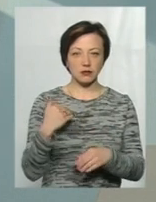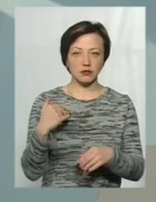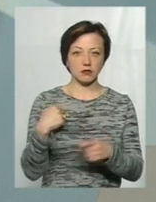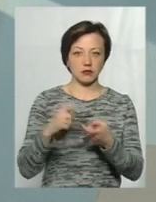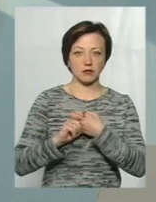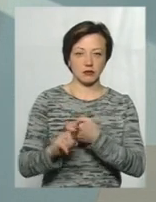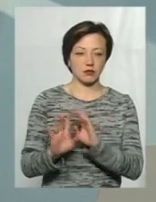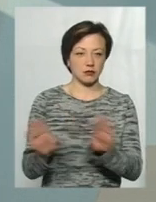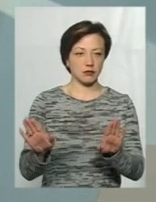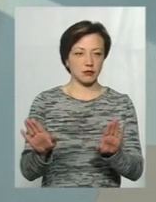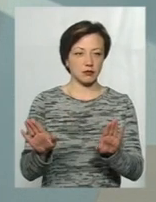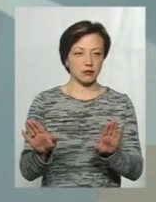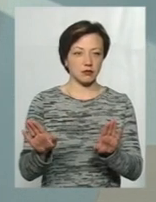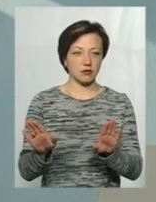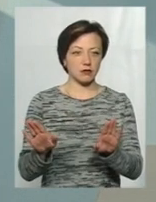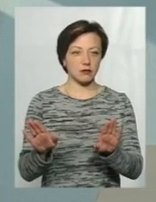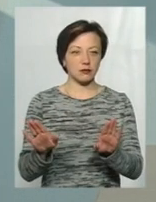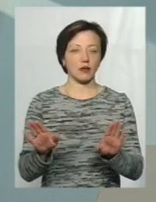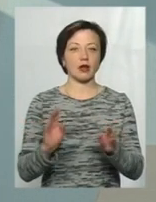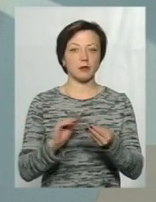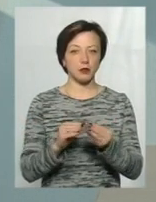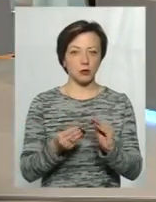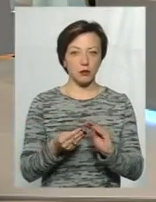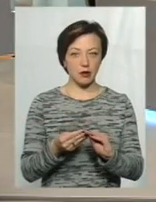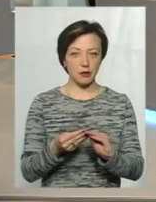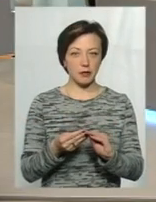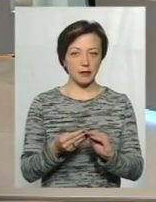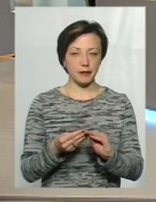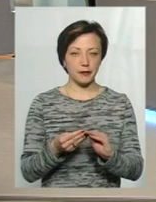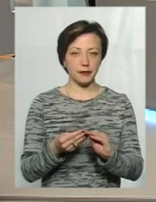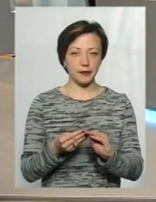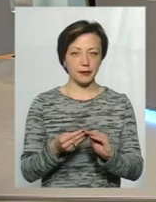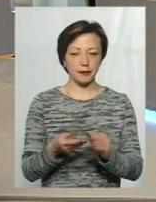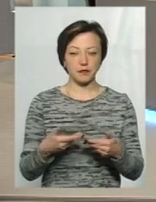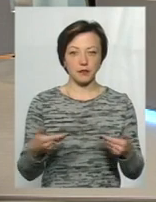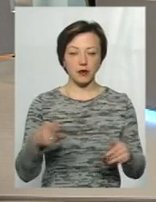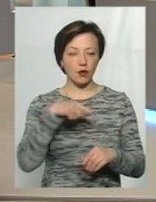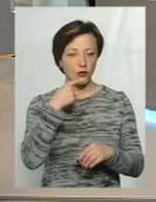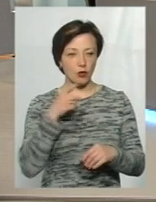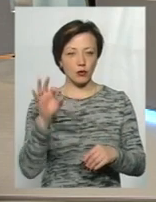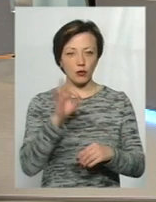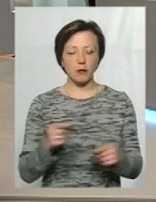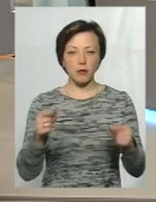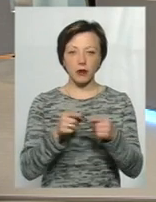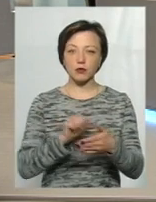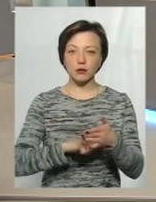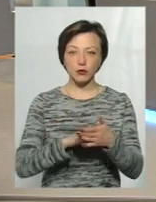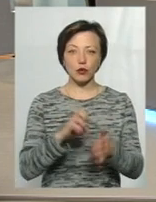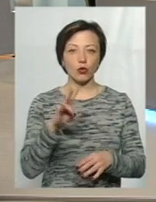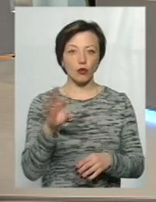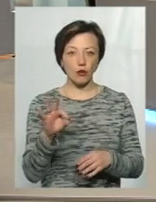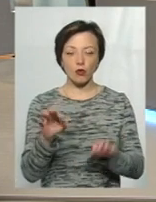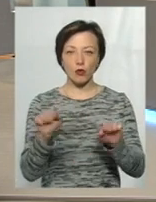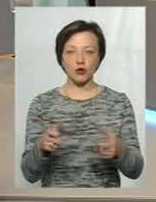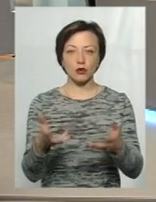торкнеться. Тому що проблема, ну, ми тут говоримо про певну причину, але